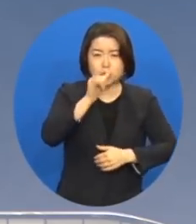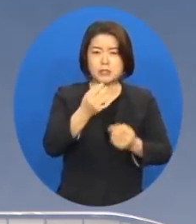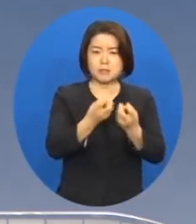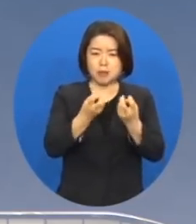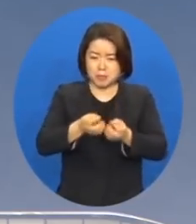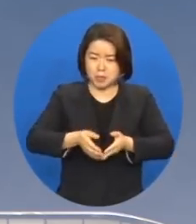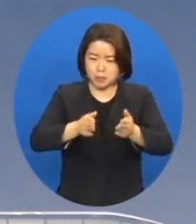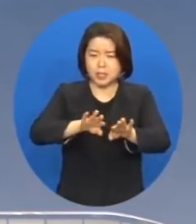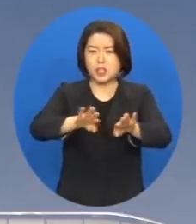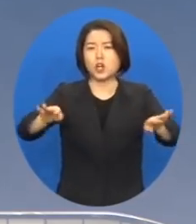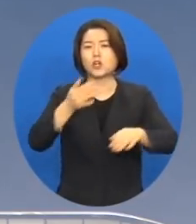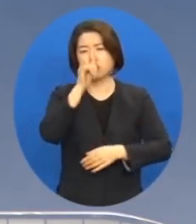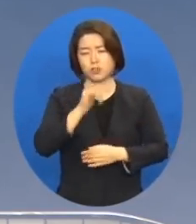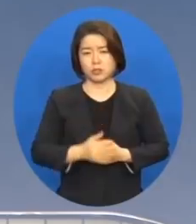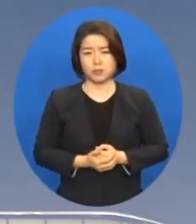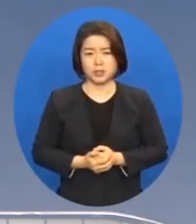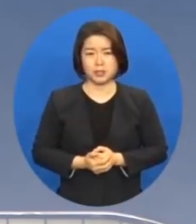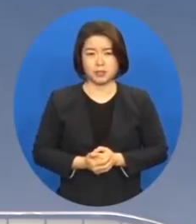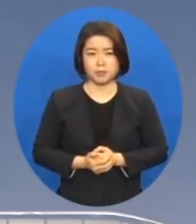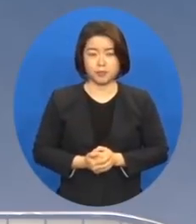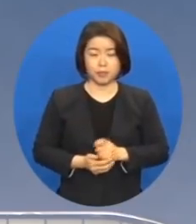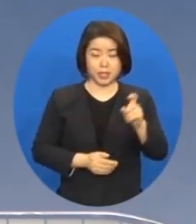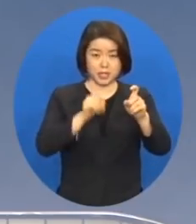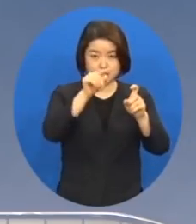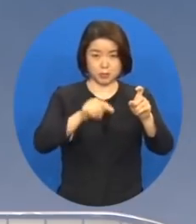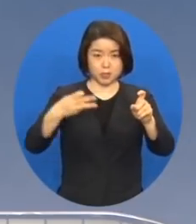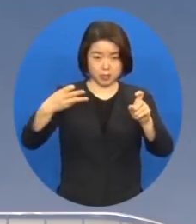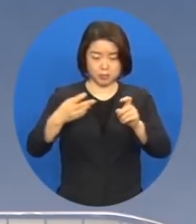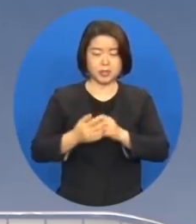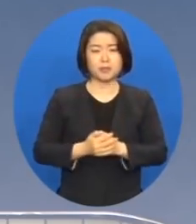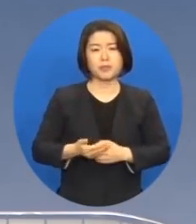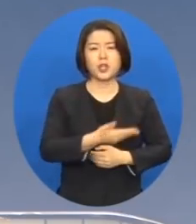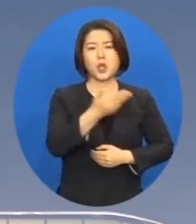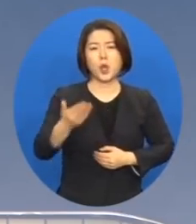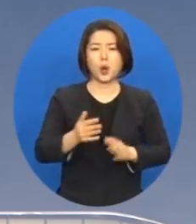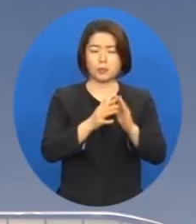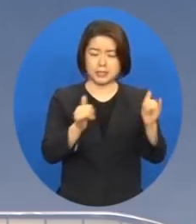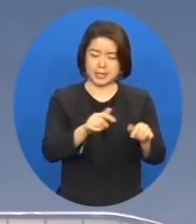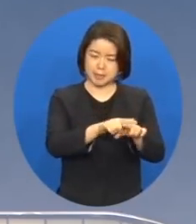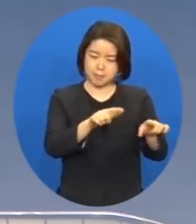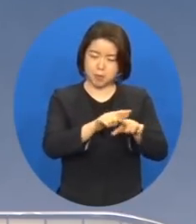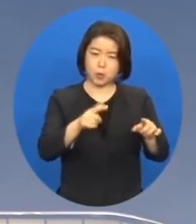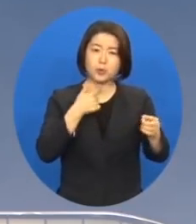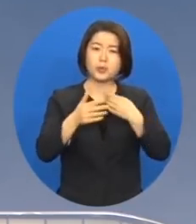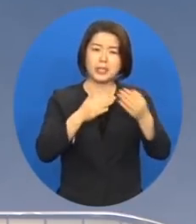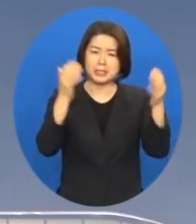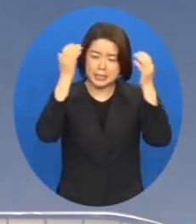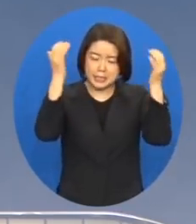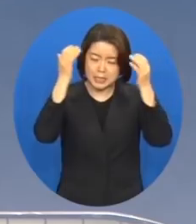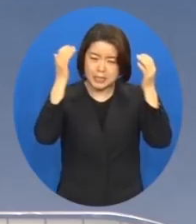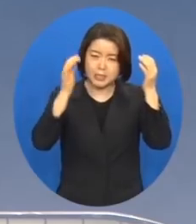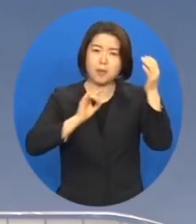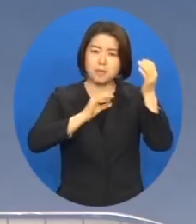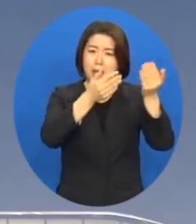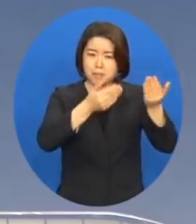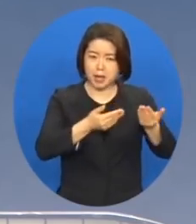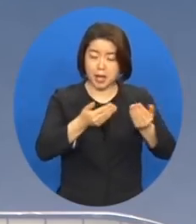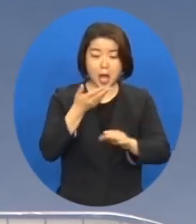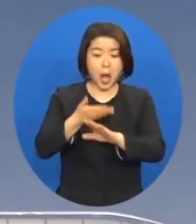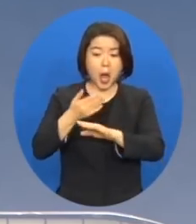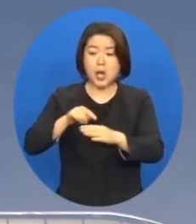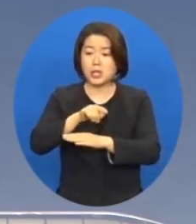13절 말씀에 이렇게 말씀합니다. 여러분은 사람이 흔히 겪는 시련밖에 다른 시련을 당한 적이